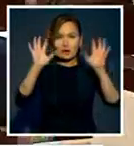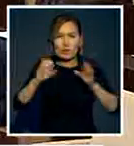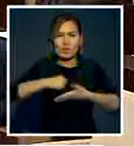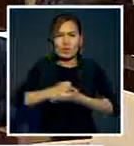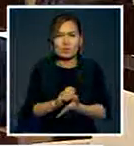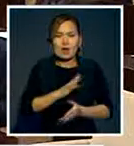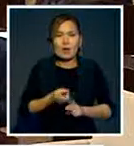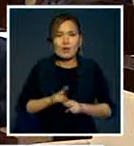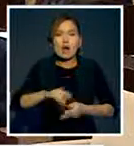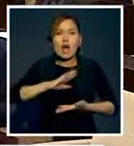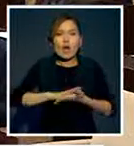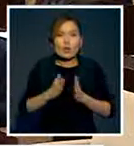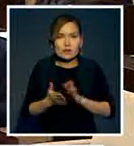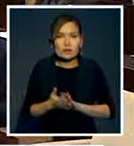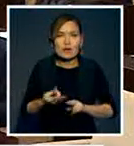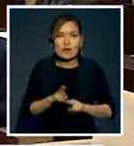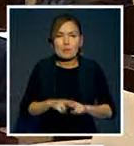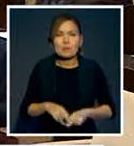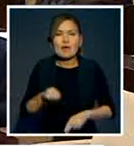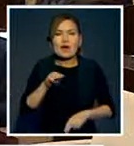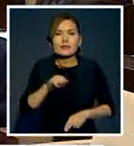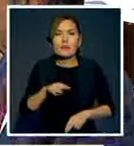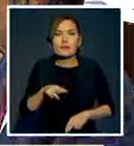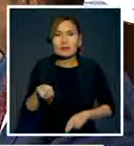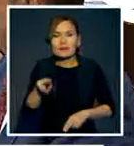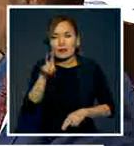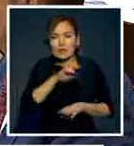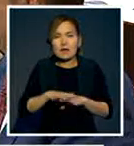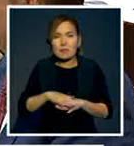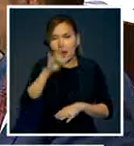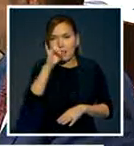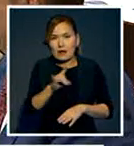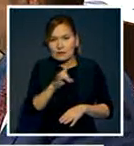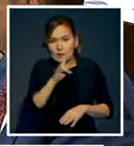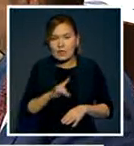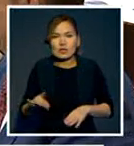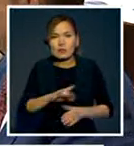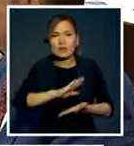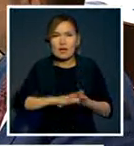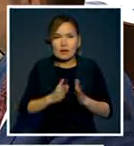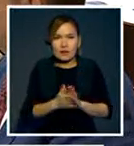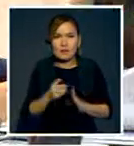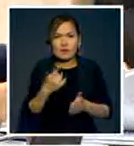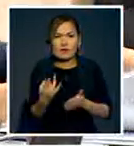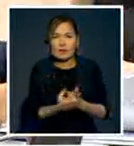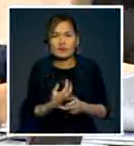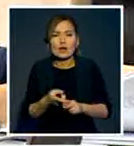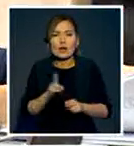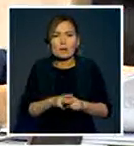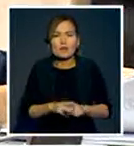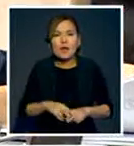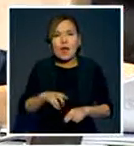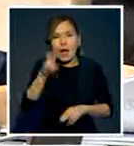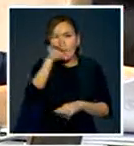айтты. Өйткені мұндай уағдаластыққа ТМД елдері ішінен бірінші болып біздің ел қол жеткізіп отыр. Айта кету керек, сөз болып